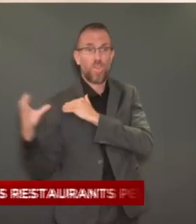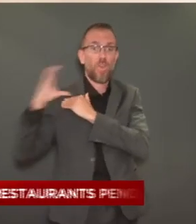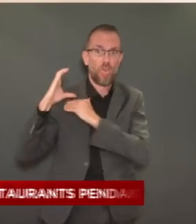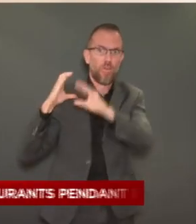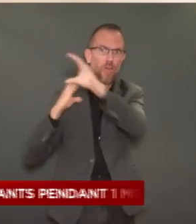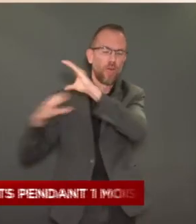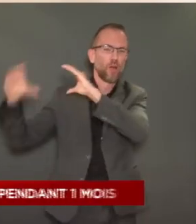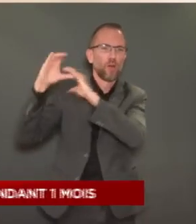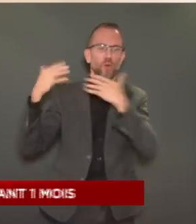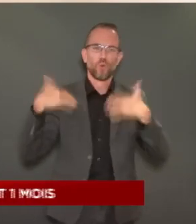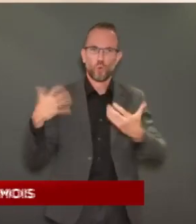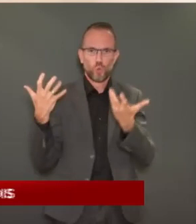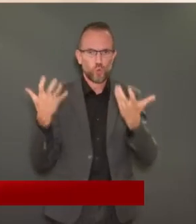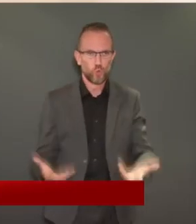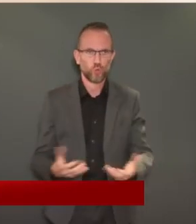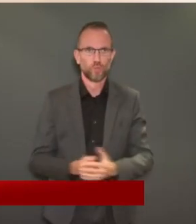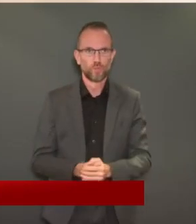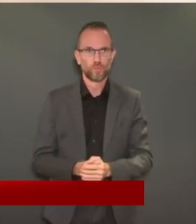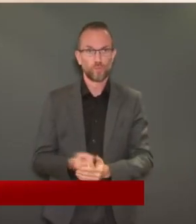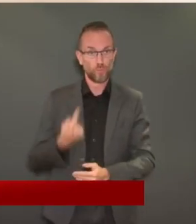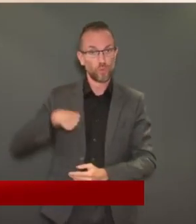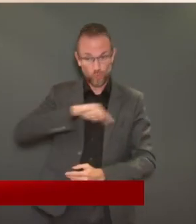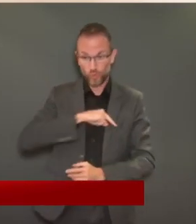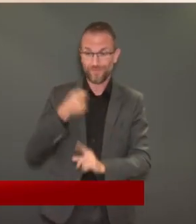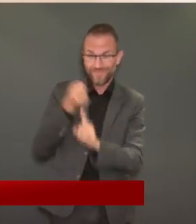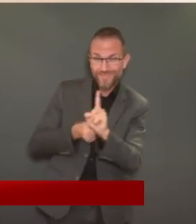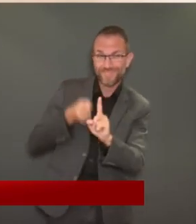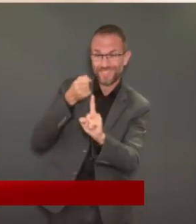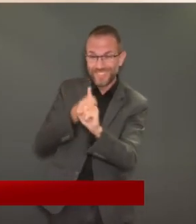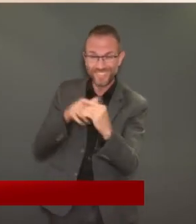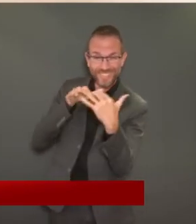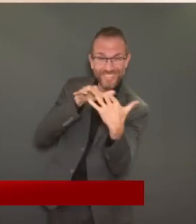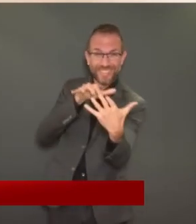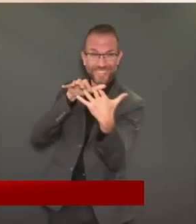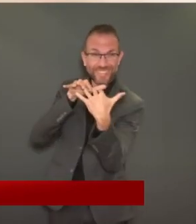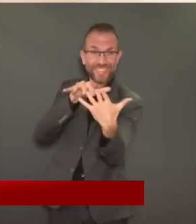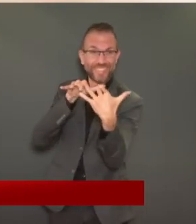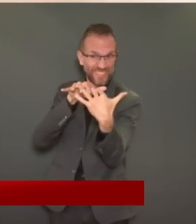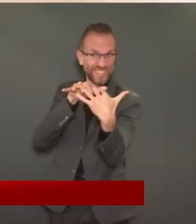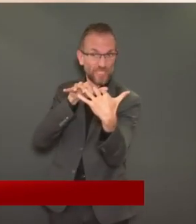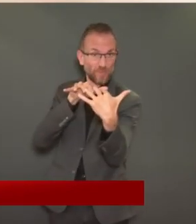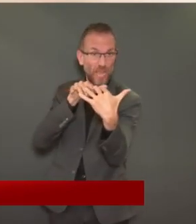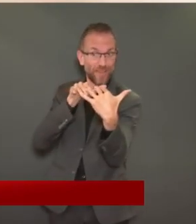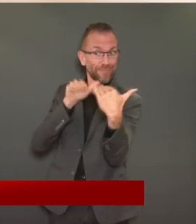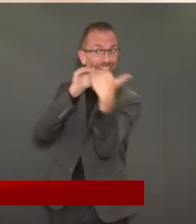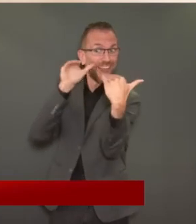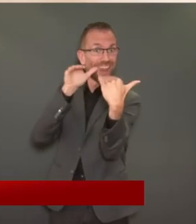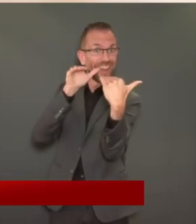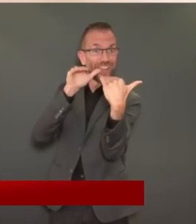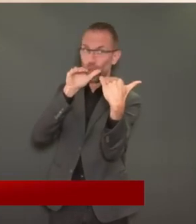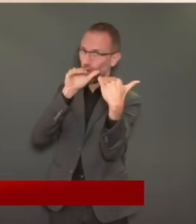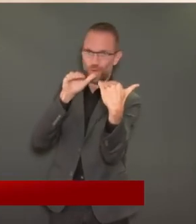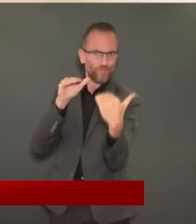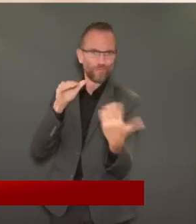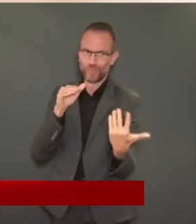constater qu'on mène une lutte, mais qui est une lutte inégale, contre un virus qui en fait n'a qu'un